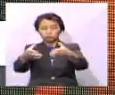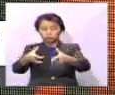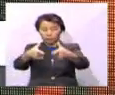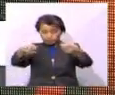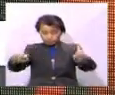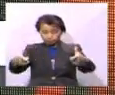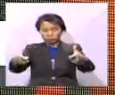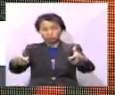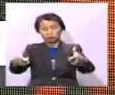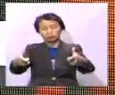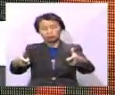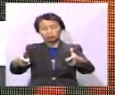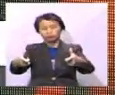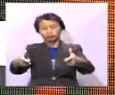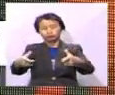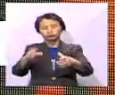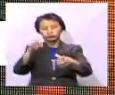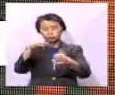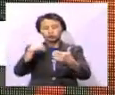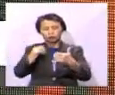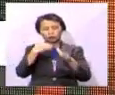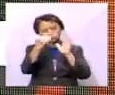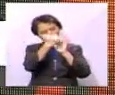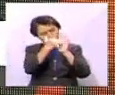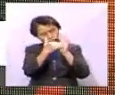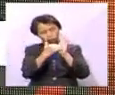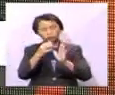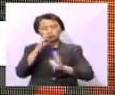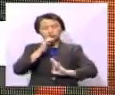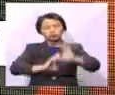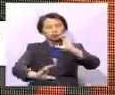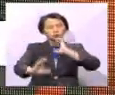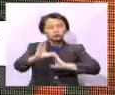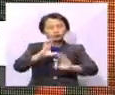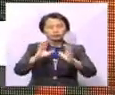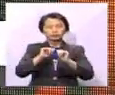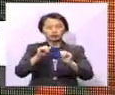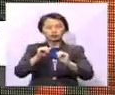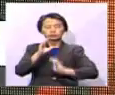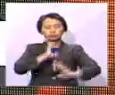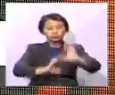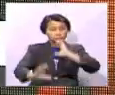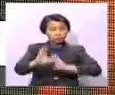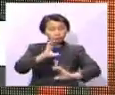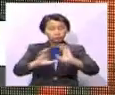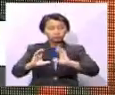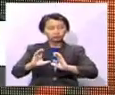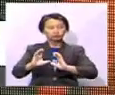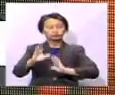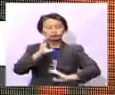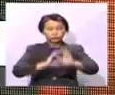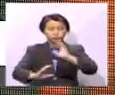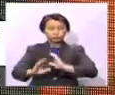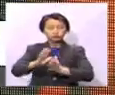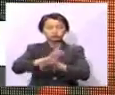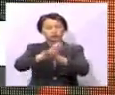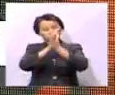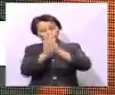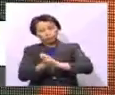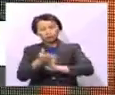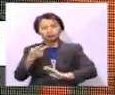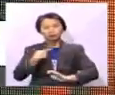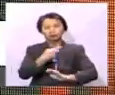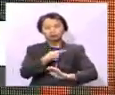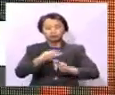besar, mengisi impian, hasrat dan cita-cita supaya kita